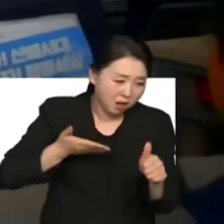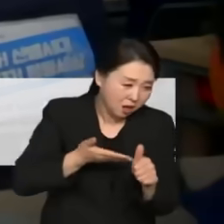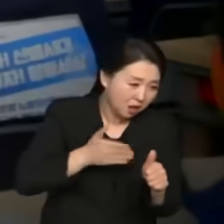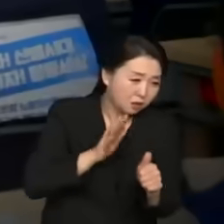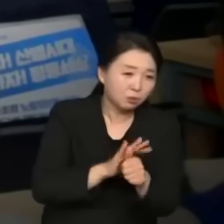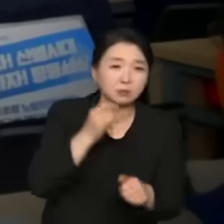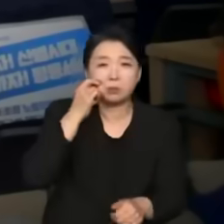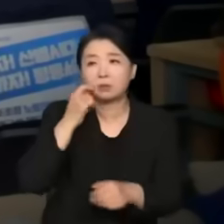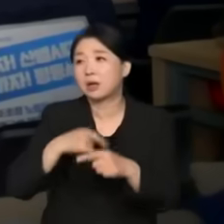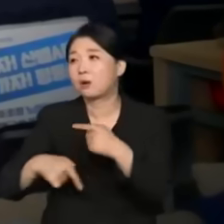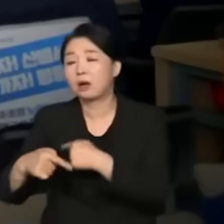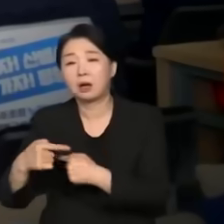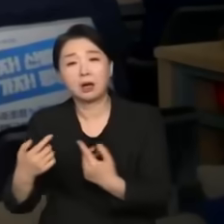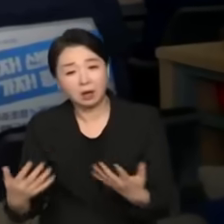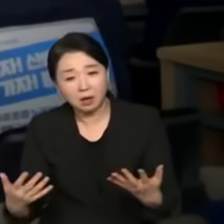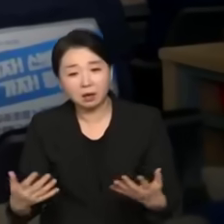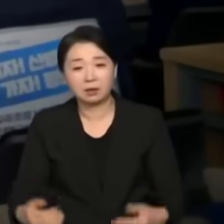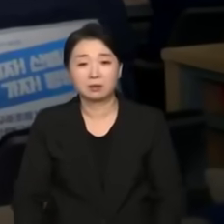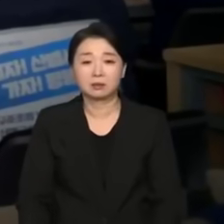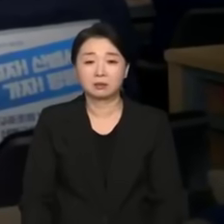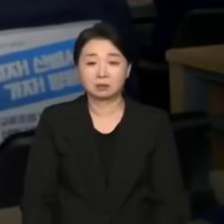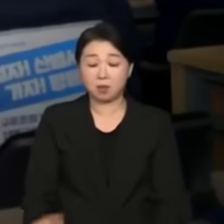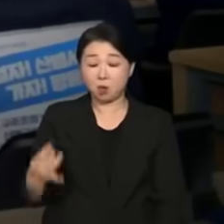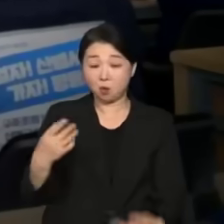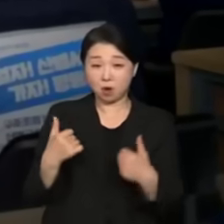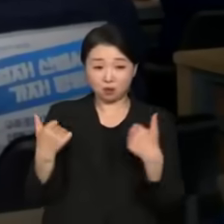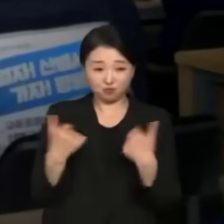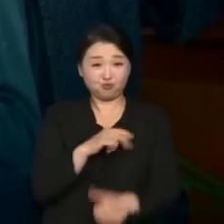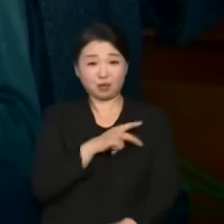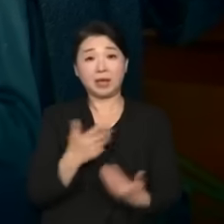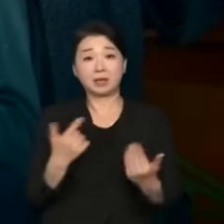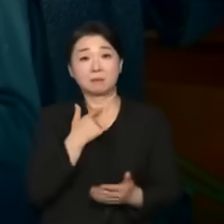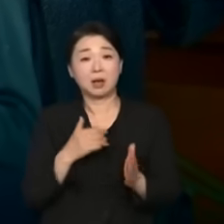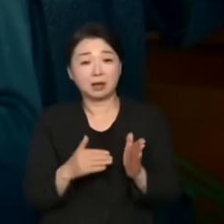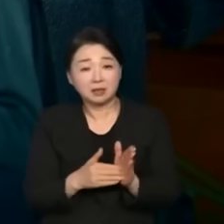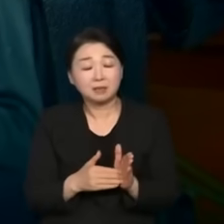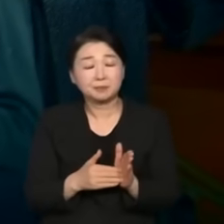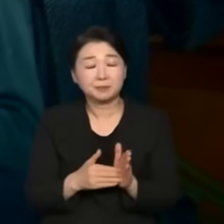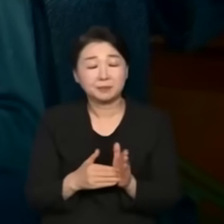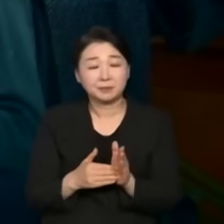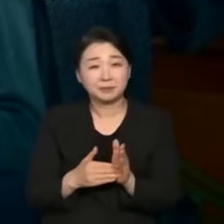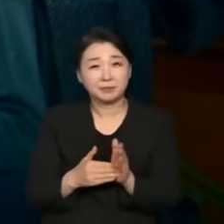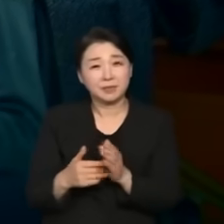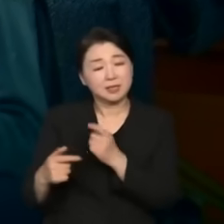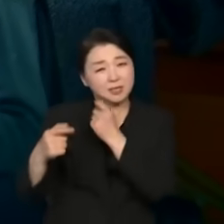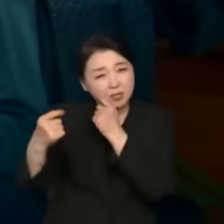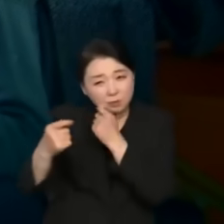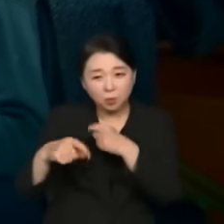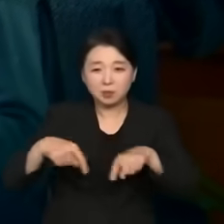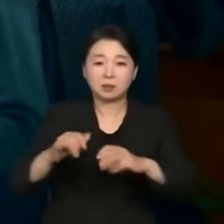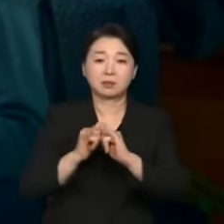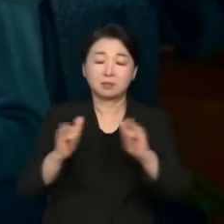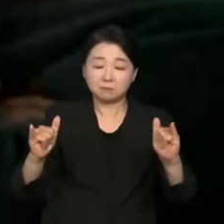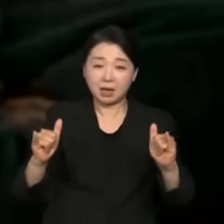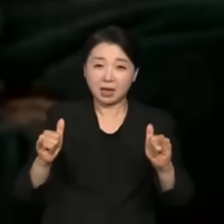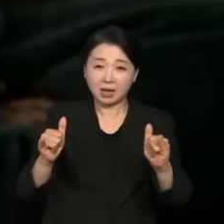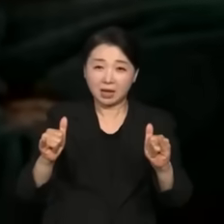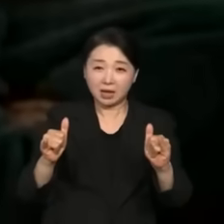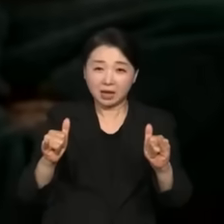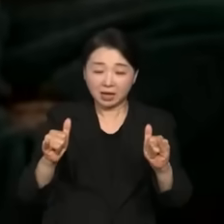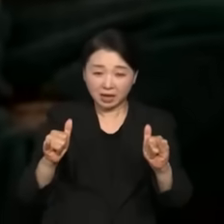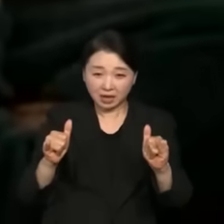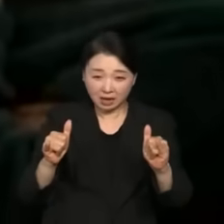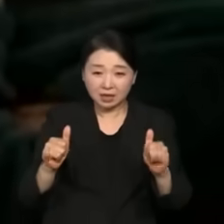상황 송장은래 국회에서 일을 했습니다 진보 정치인들과 상가임대법